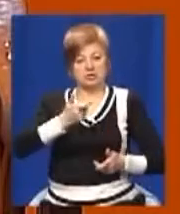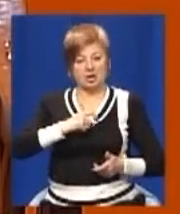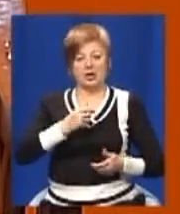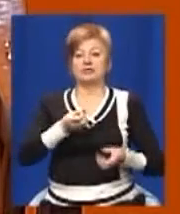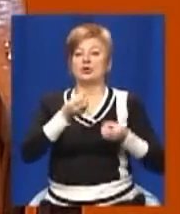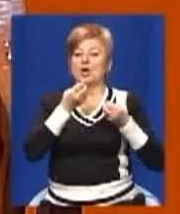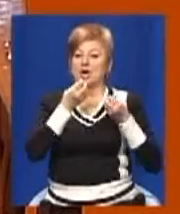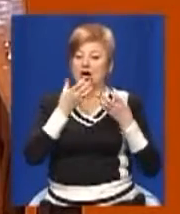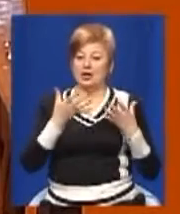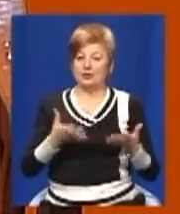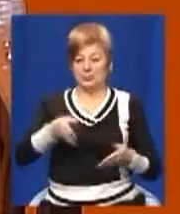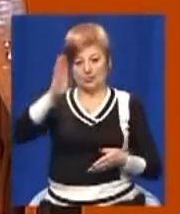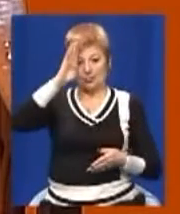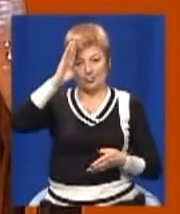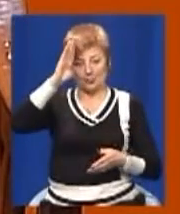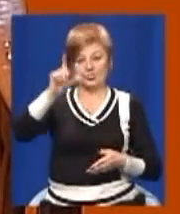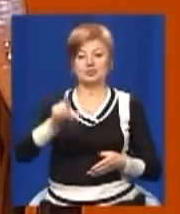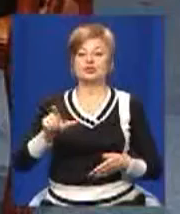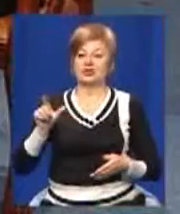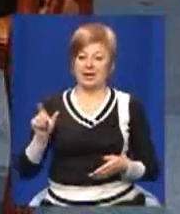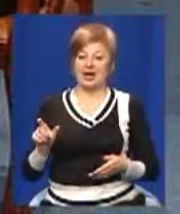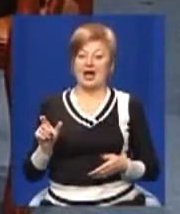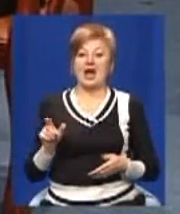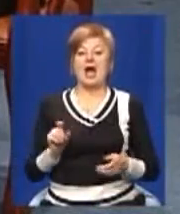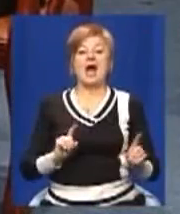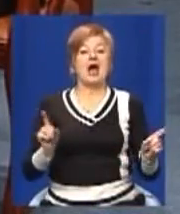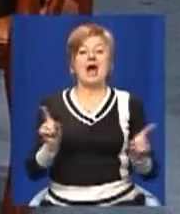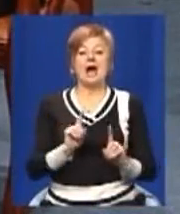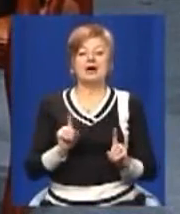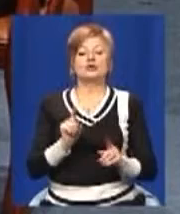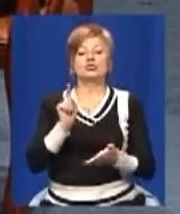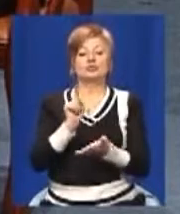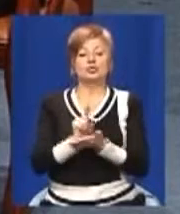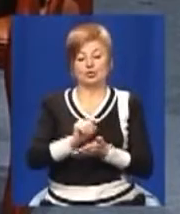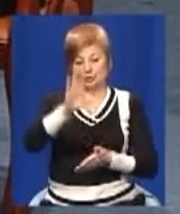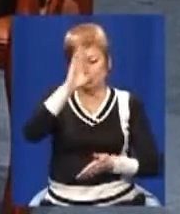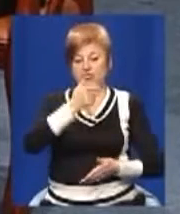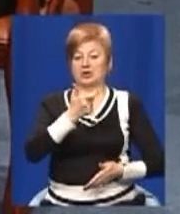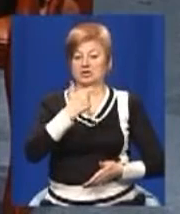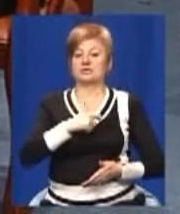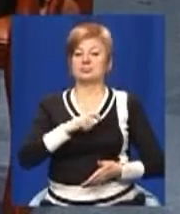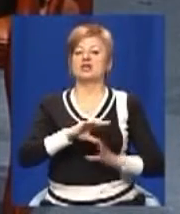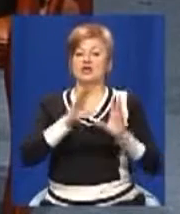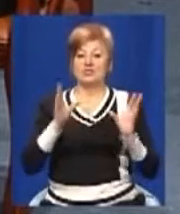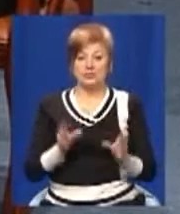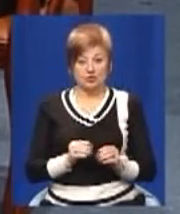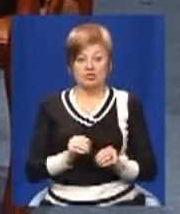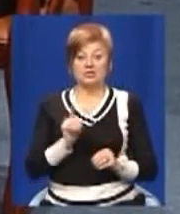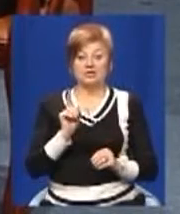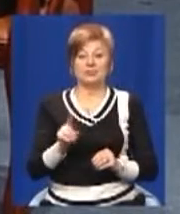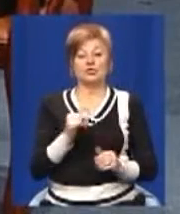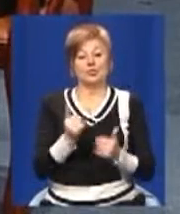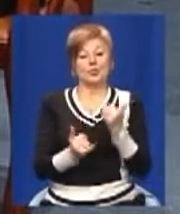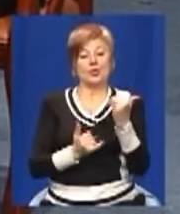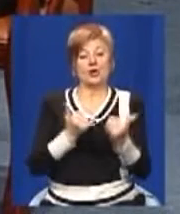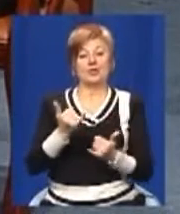хороші чоловіки. Чоловіки. А що має робити джентльмен? Як він взагалі себе